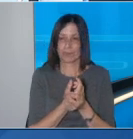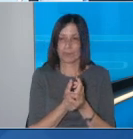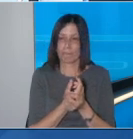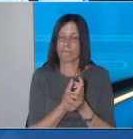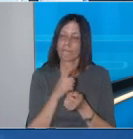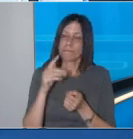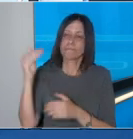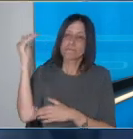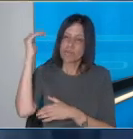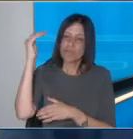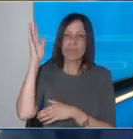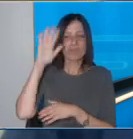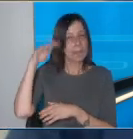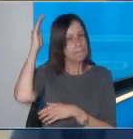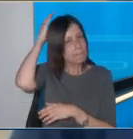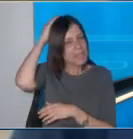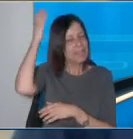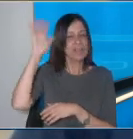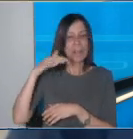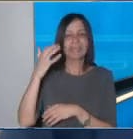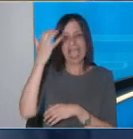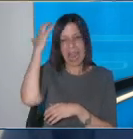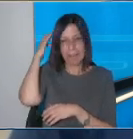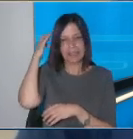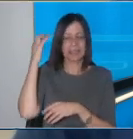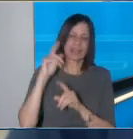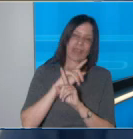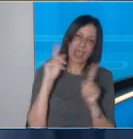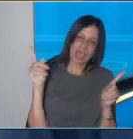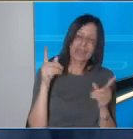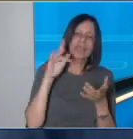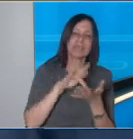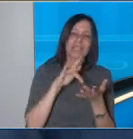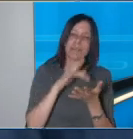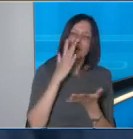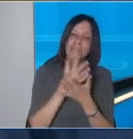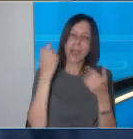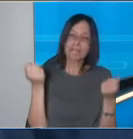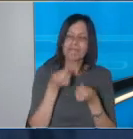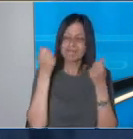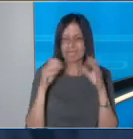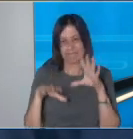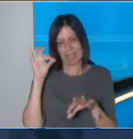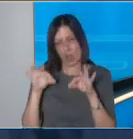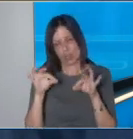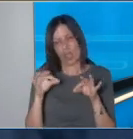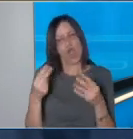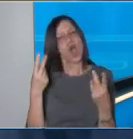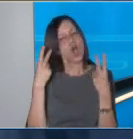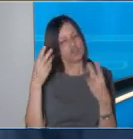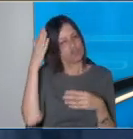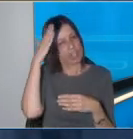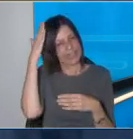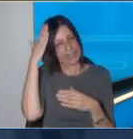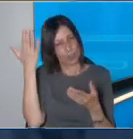אבל בני גנץ וגם נפתלי בנט וגם יאיר לפיד ואחרים בעצם נמצאים כבר בקמפיין בחירות, מאוד חשוב להם